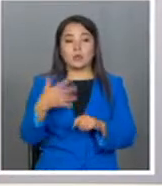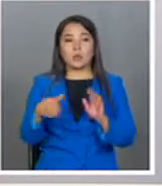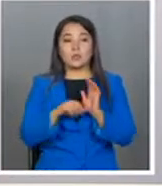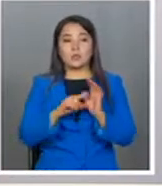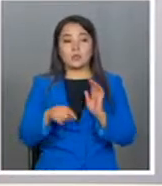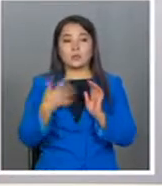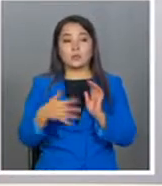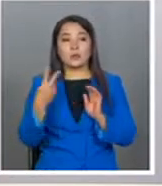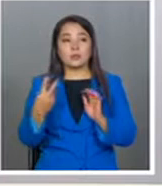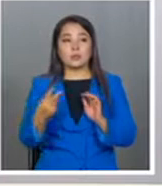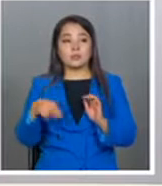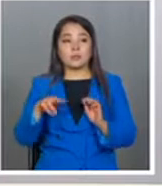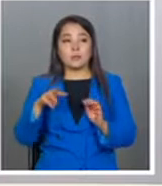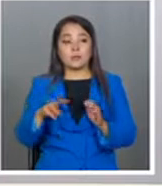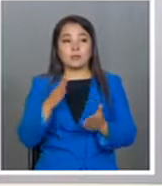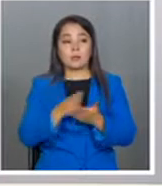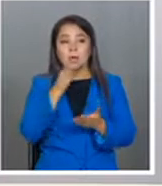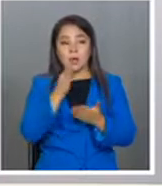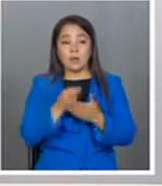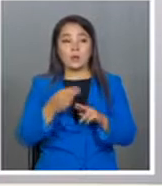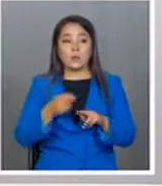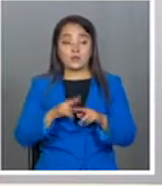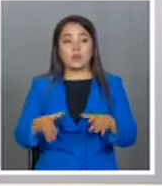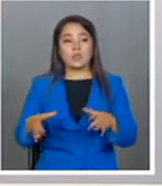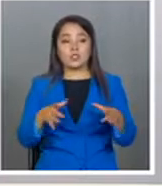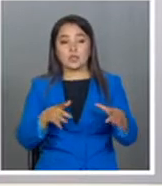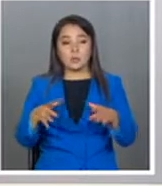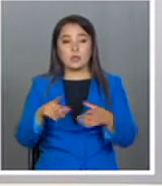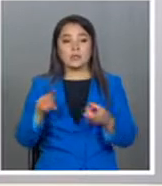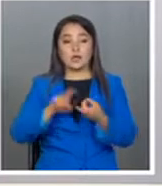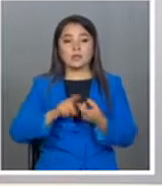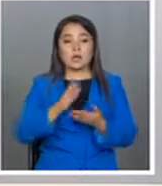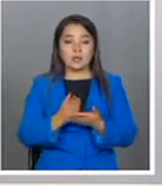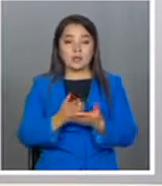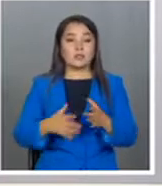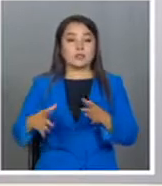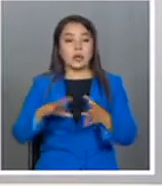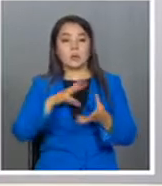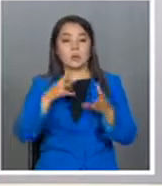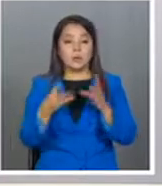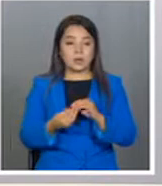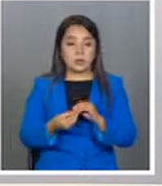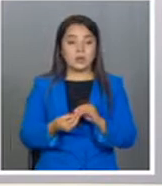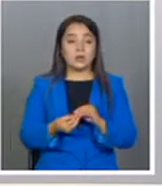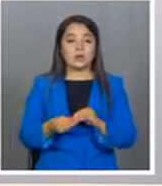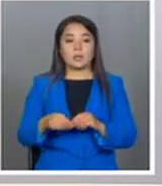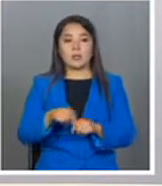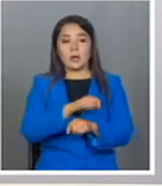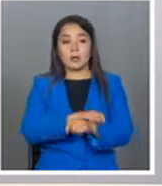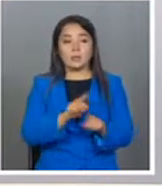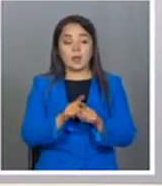56,152 дециметр болса, осы шеңбермен шектелген дөңгелектің диаметрі мен ауданын